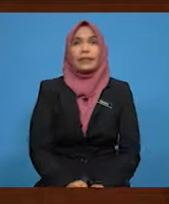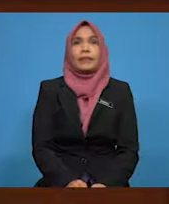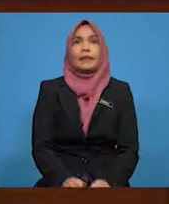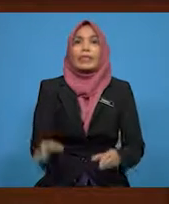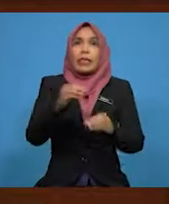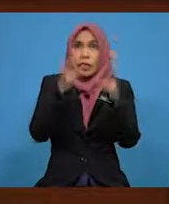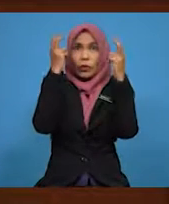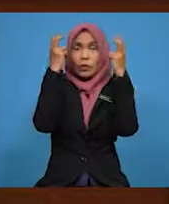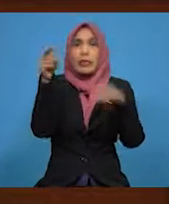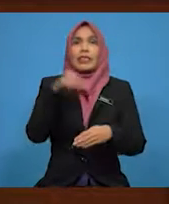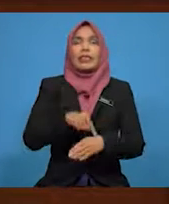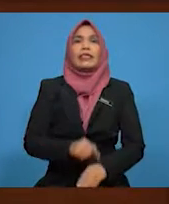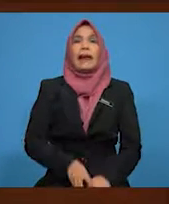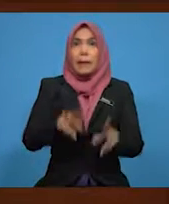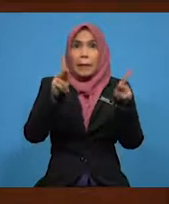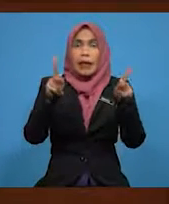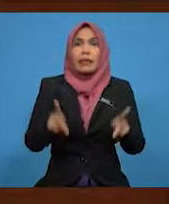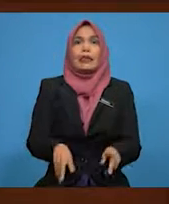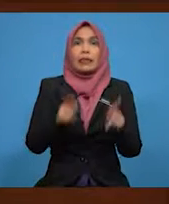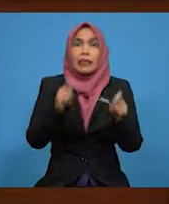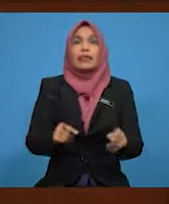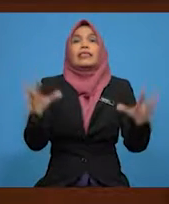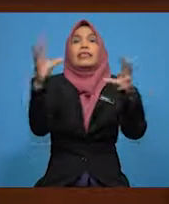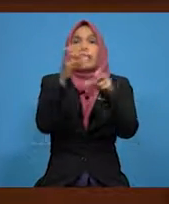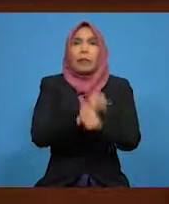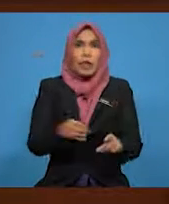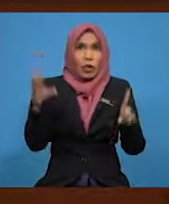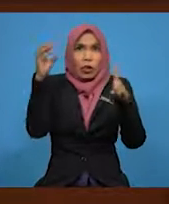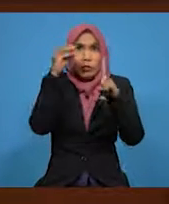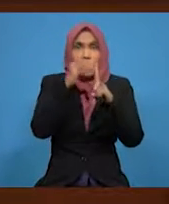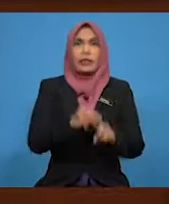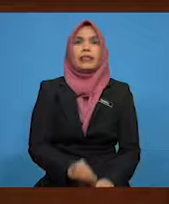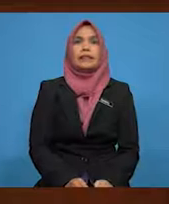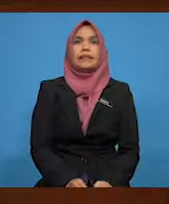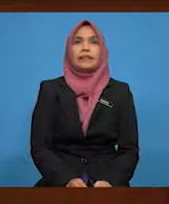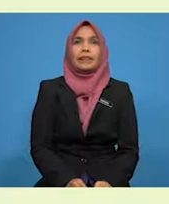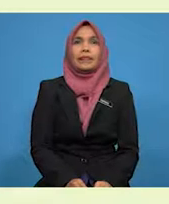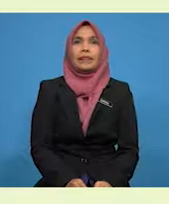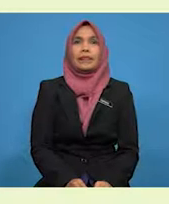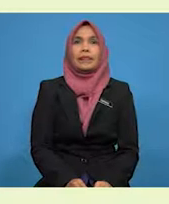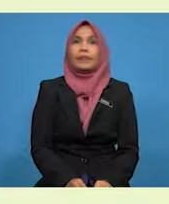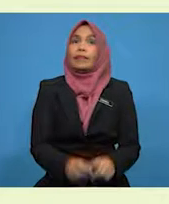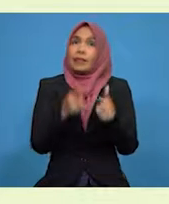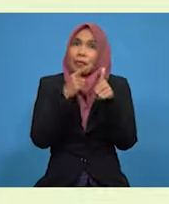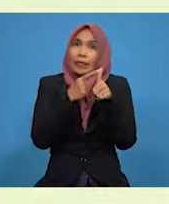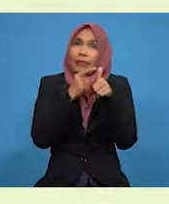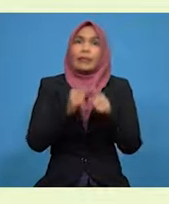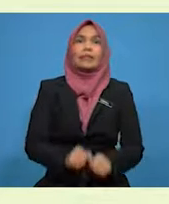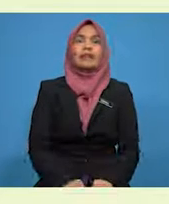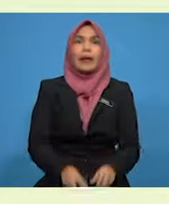Dalam topik ini, pelajar perlu mencapai objektif pembelajaran yang berikut. Yang